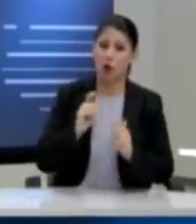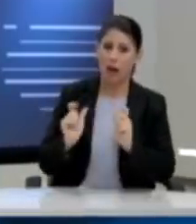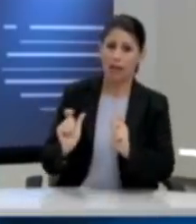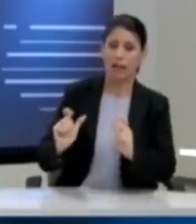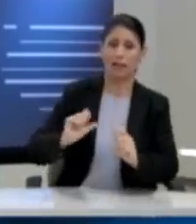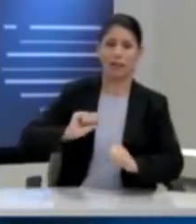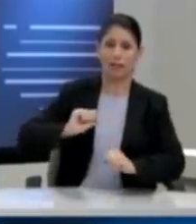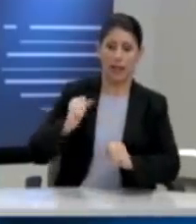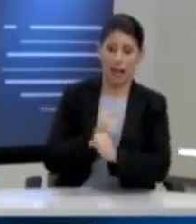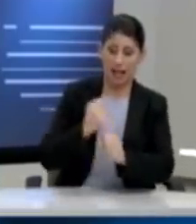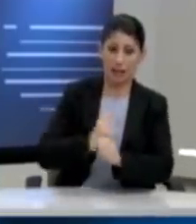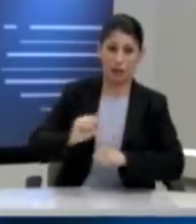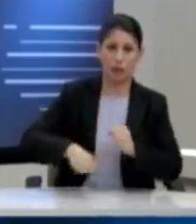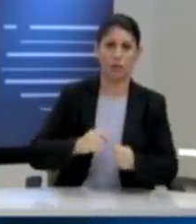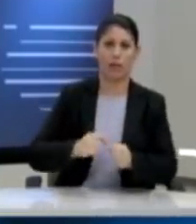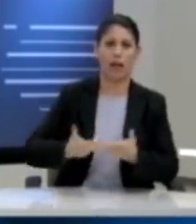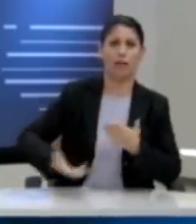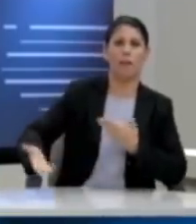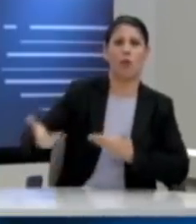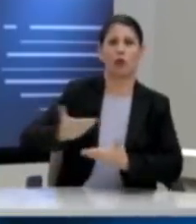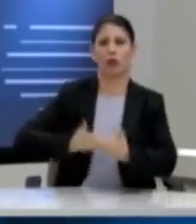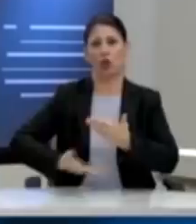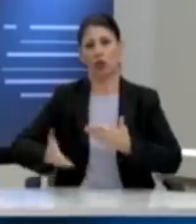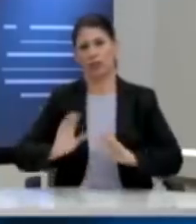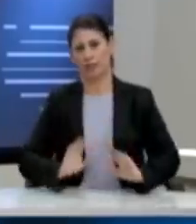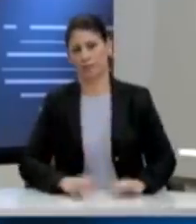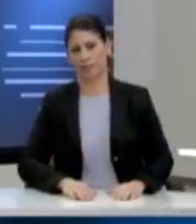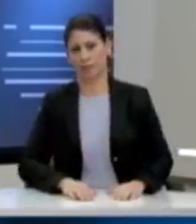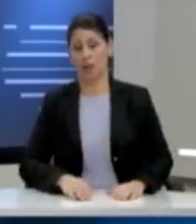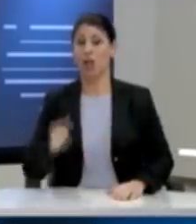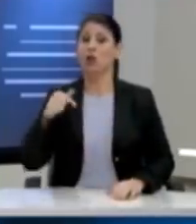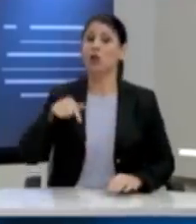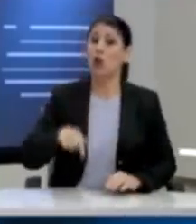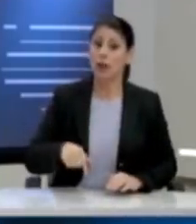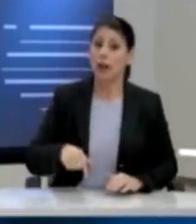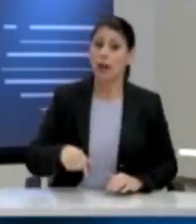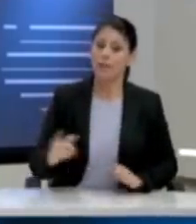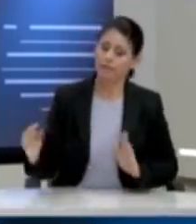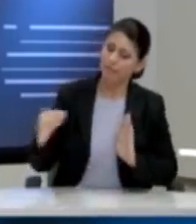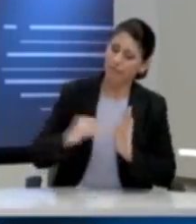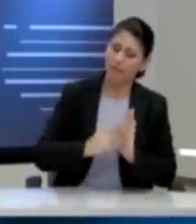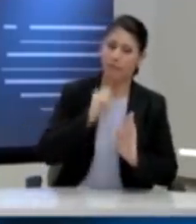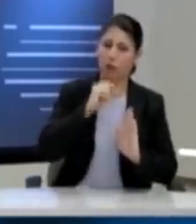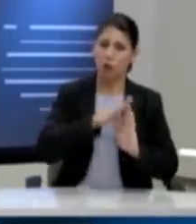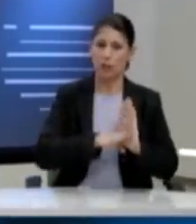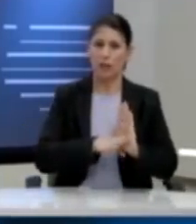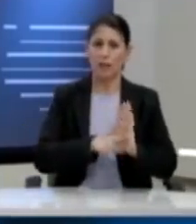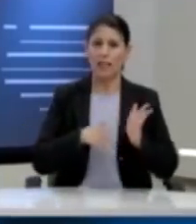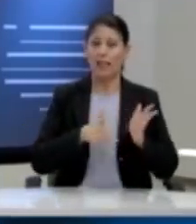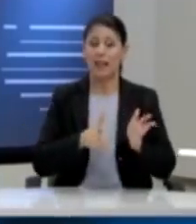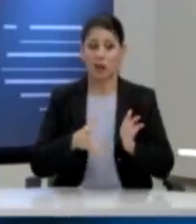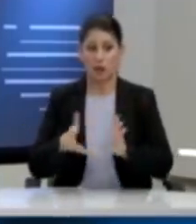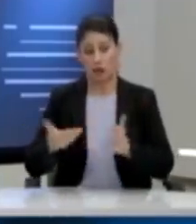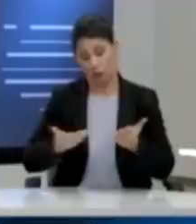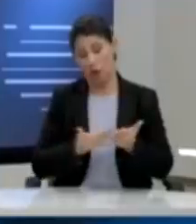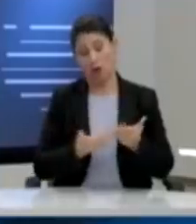αντίστασης του εργατικού κινήματος? Η ανταποδοτικότητα. Τώρα μπαίνει και στο Σύνταγμα και η κοροϊδία είναι